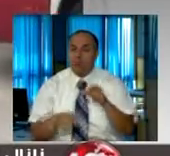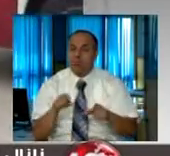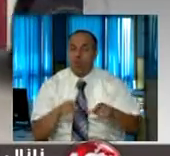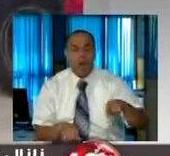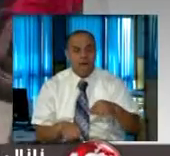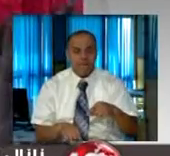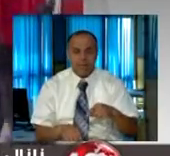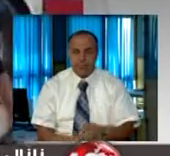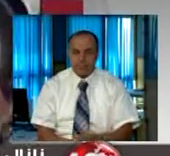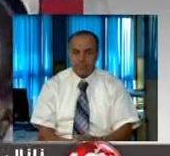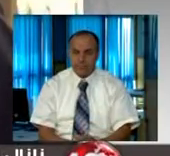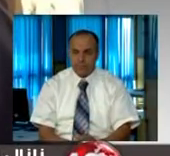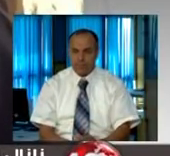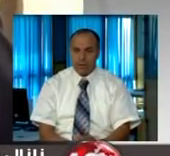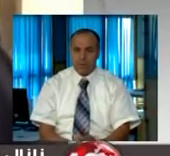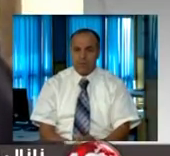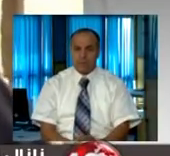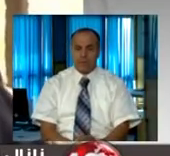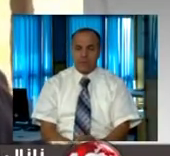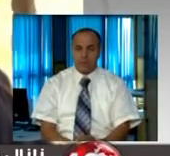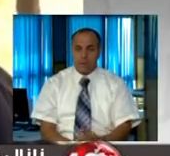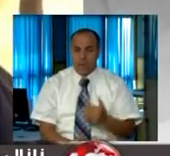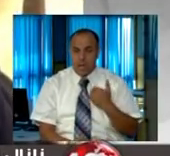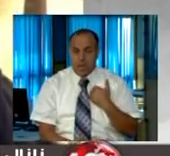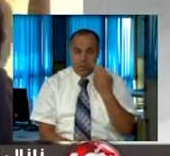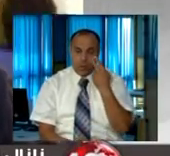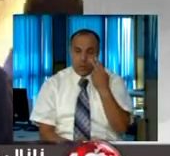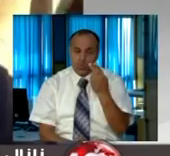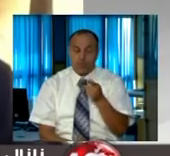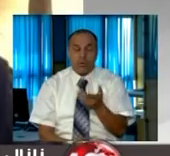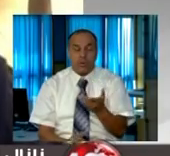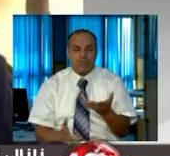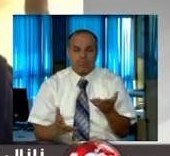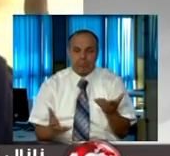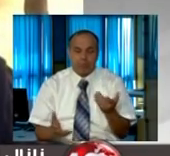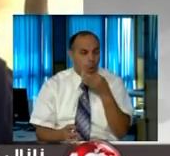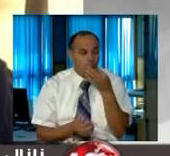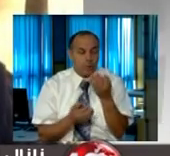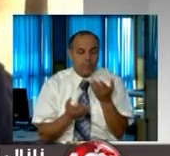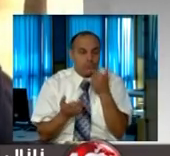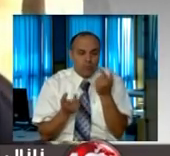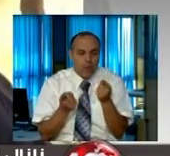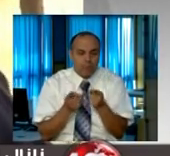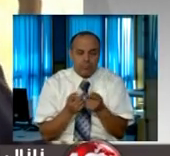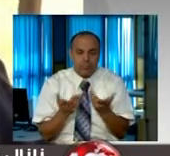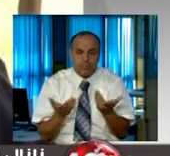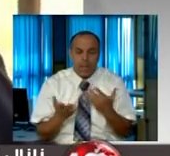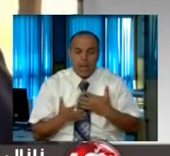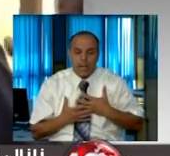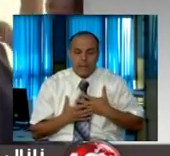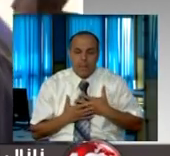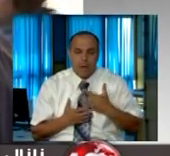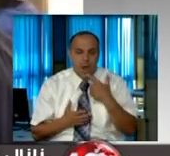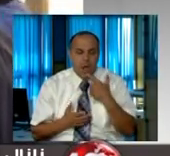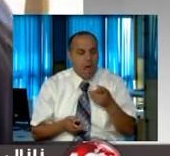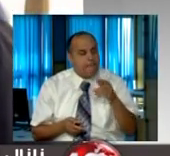سكان المنطقة المنكوبة. أمام هذا المشهد التراجيدي لا يمكننا قول أي شيء، فقط نتمنى أن لا